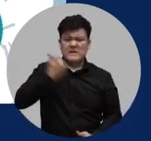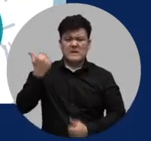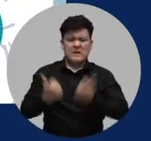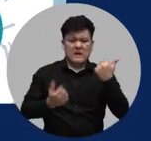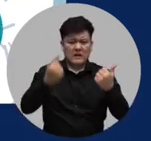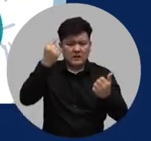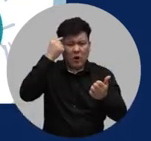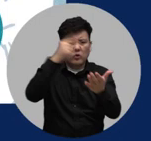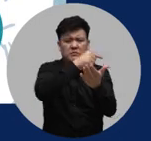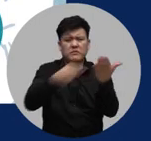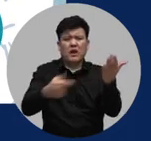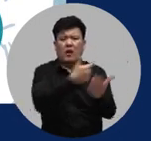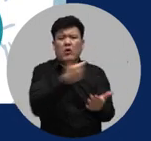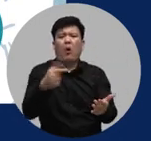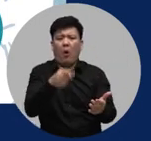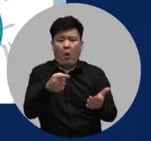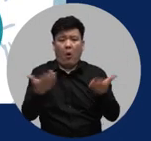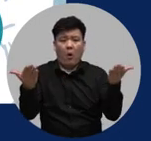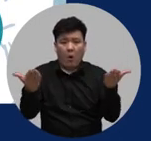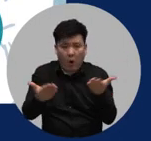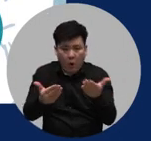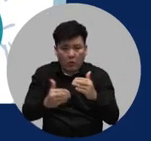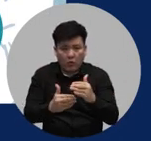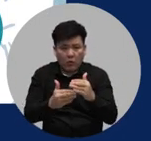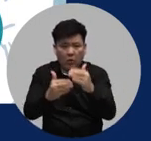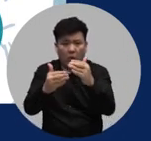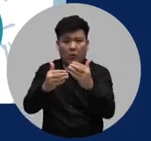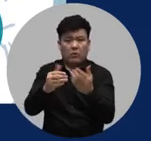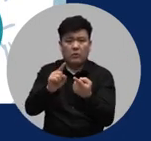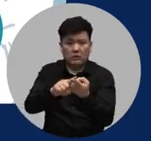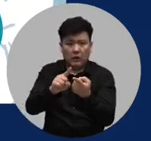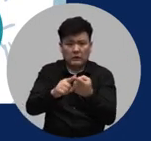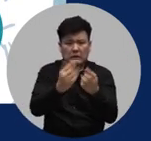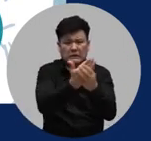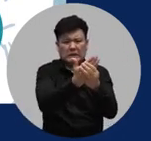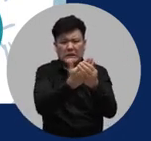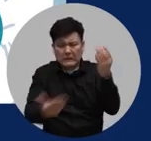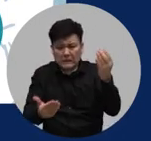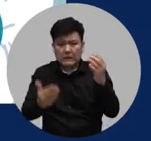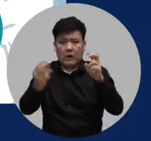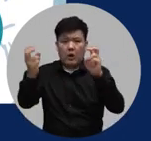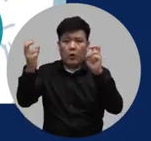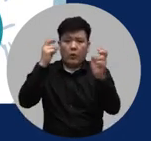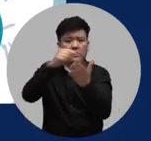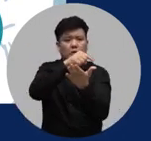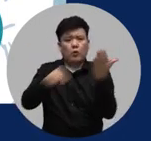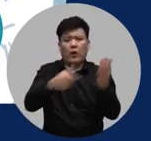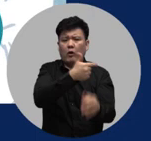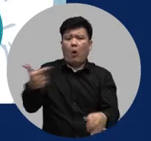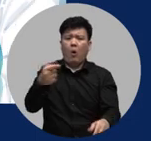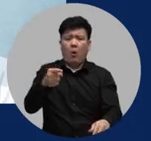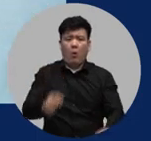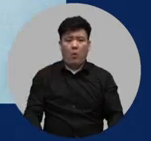정신적인 피해를 가져옵니다. 업무 수행에 대한 의욕과 능률이 떨어져 회사에게도